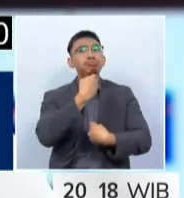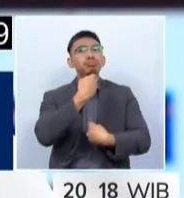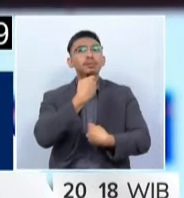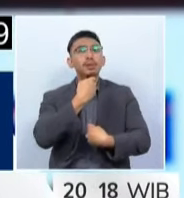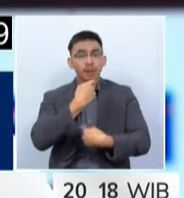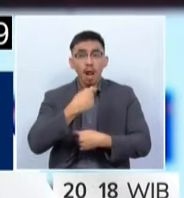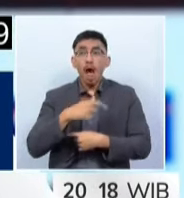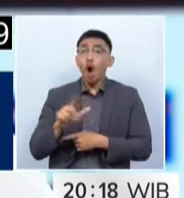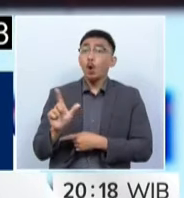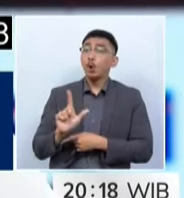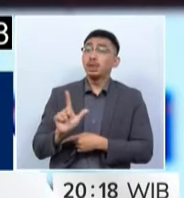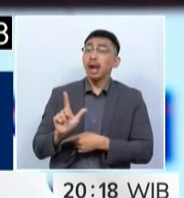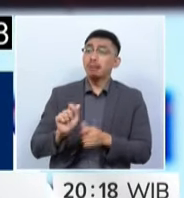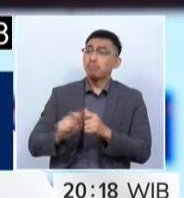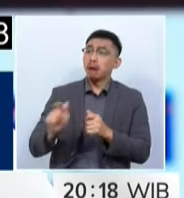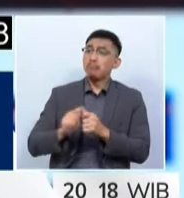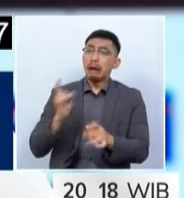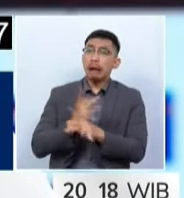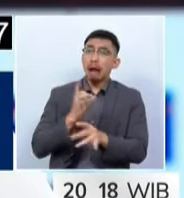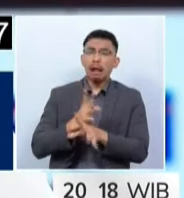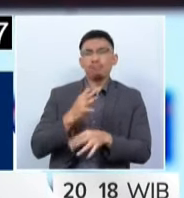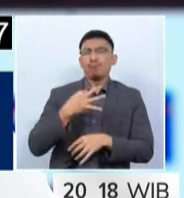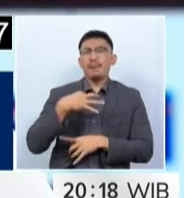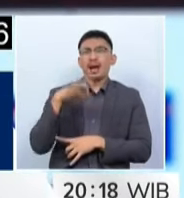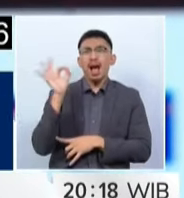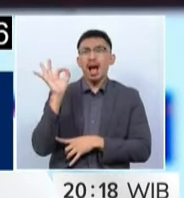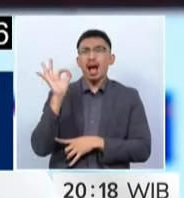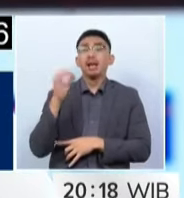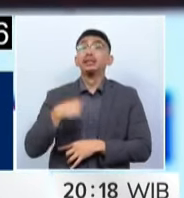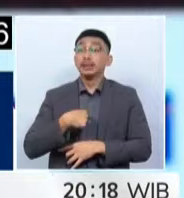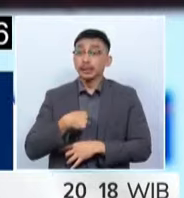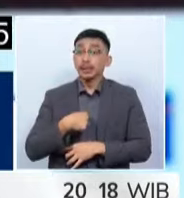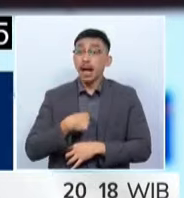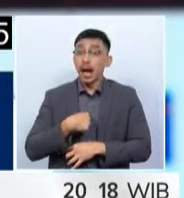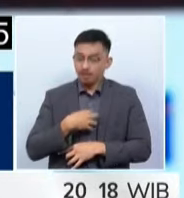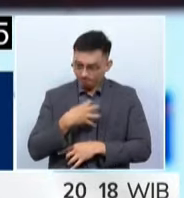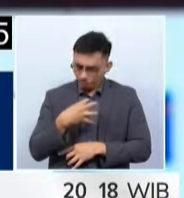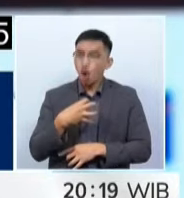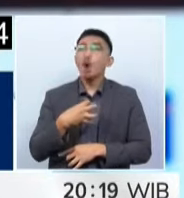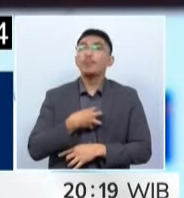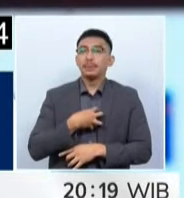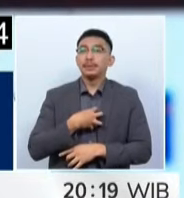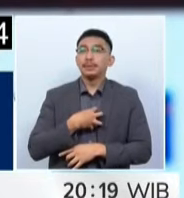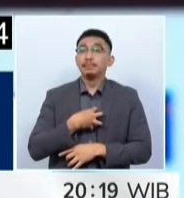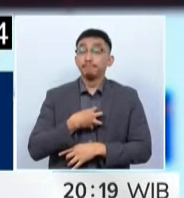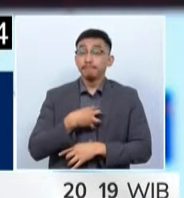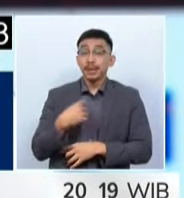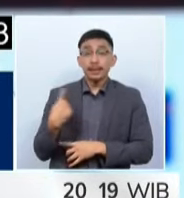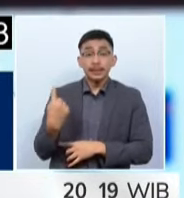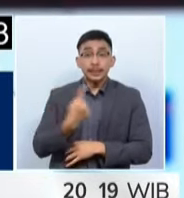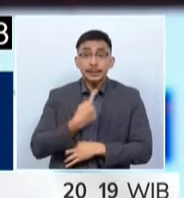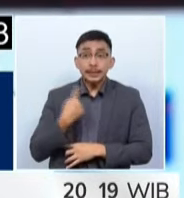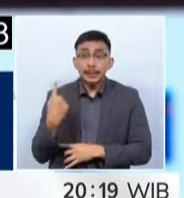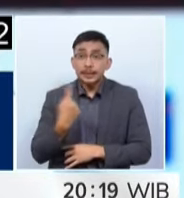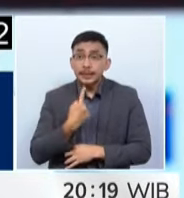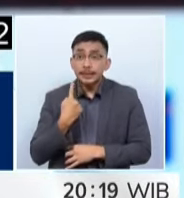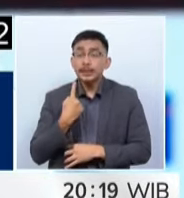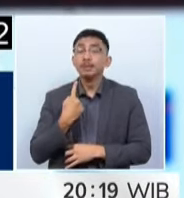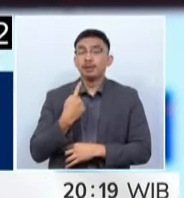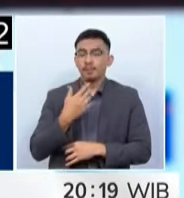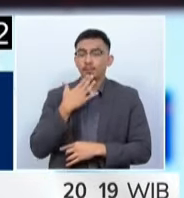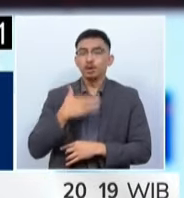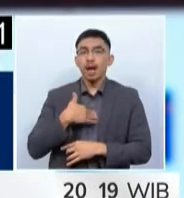eh saya sangat optimis tapi kembali kita harus punya kekuatan pertahanan yang